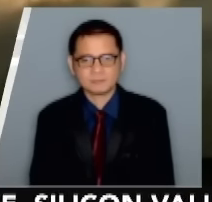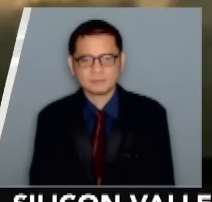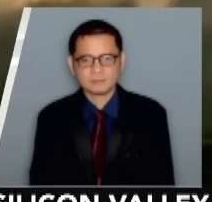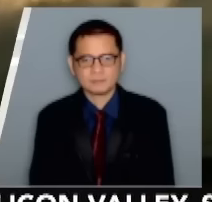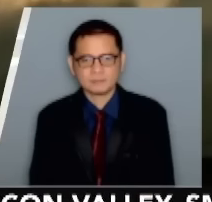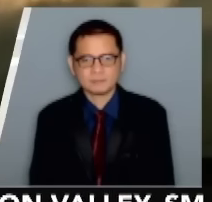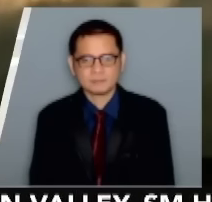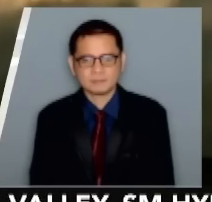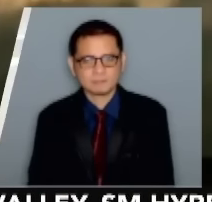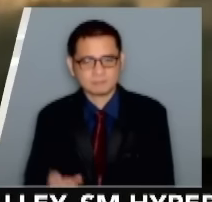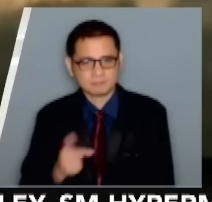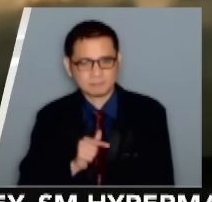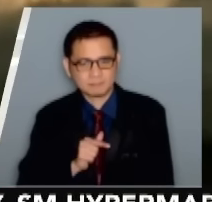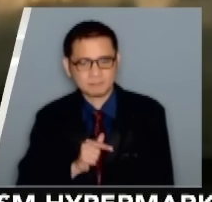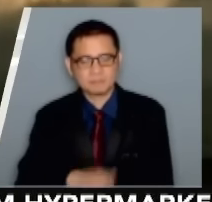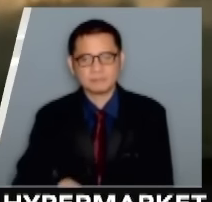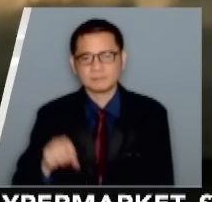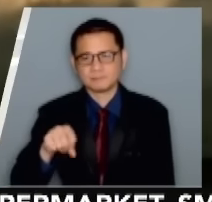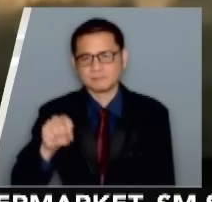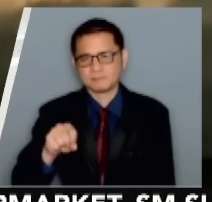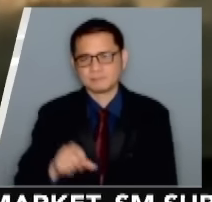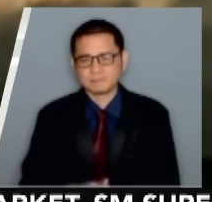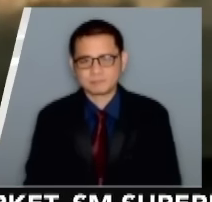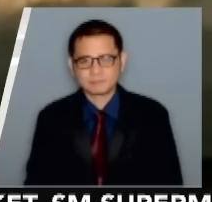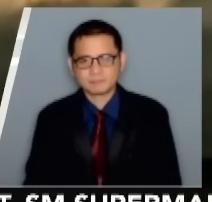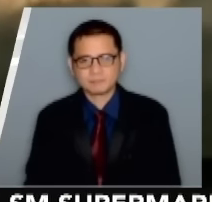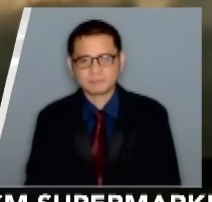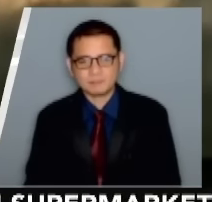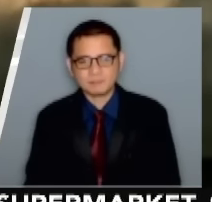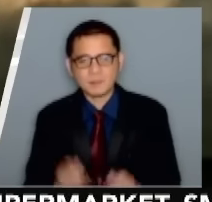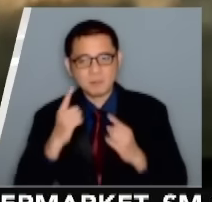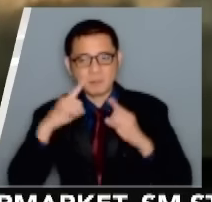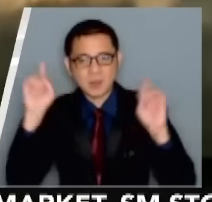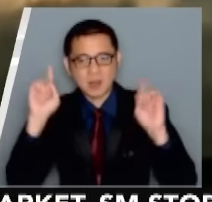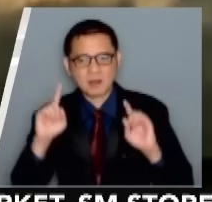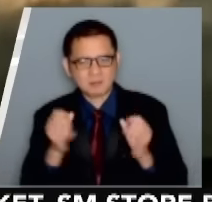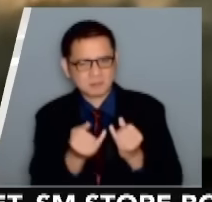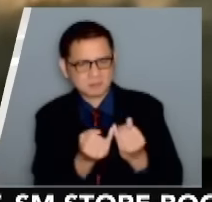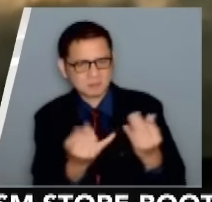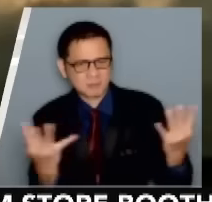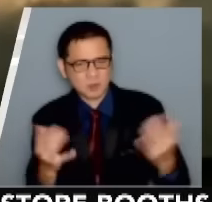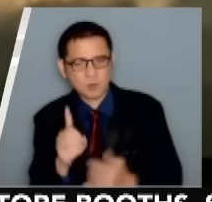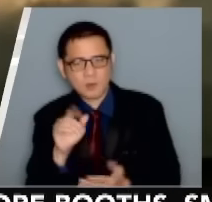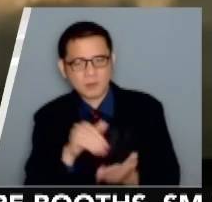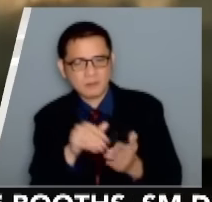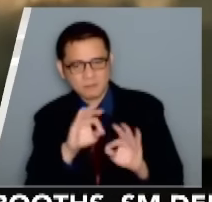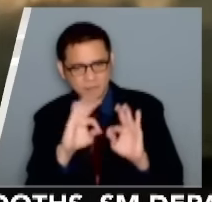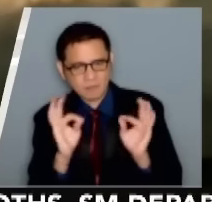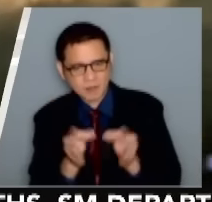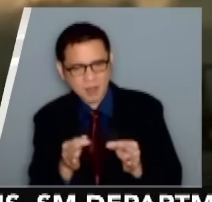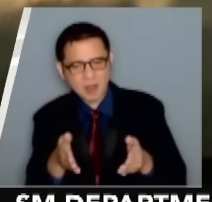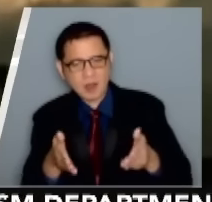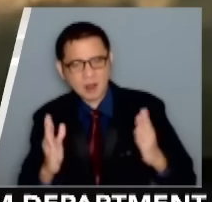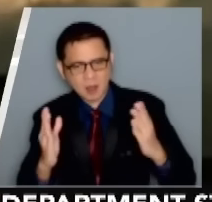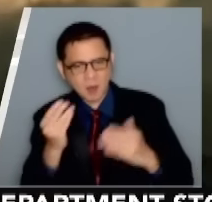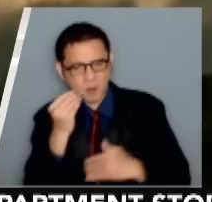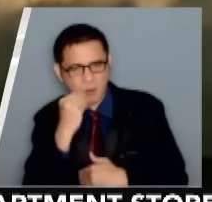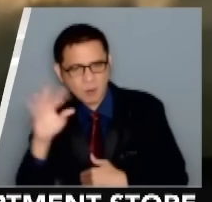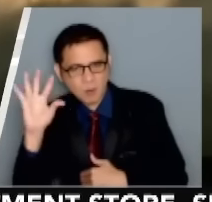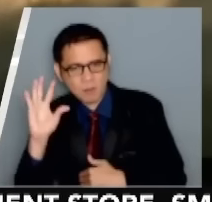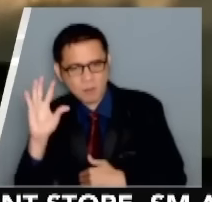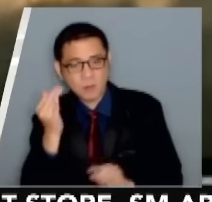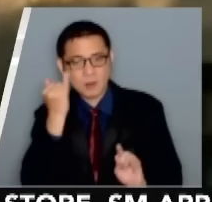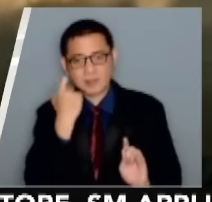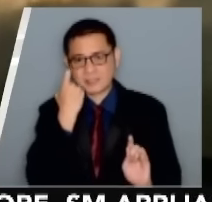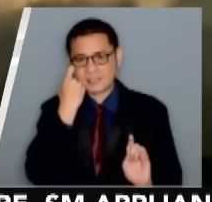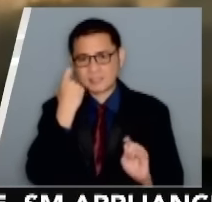Vicky, pinayagan ng makauwi sa kani-kanilang mga bahay ang mahigit sa 1,000 families na inilikas sa kasagsagan ng pananalasa ni Bagyong